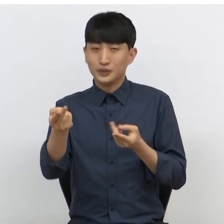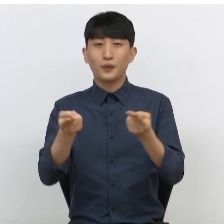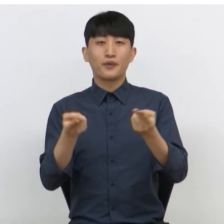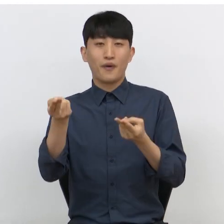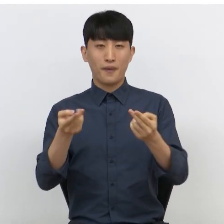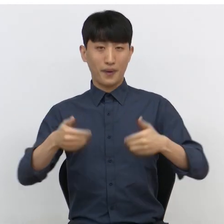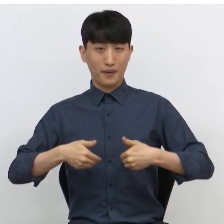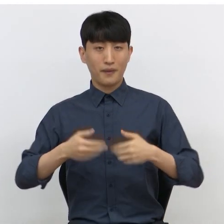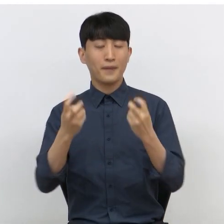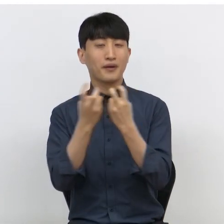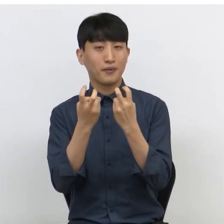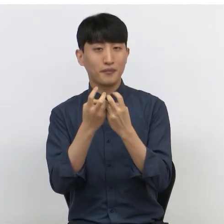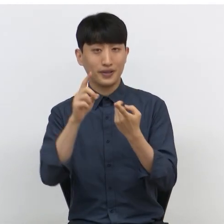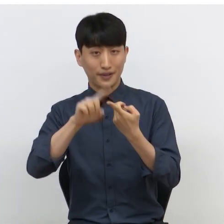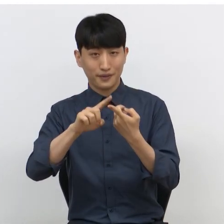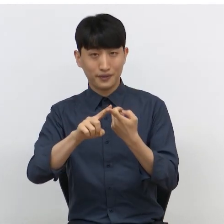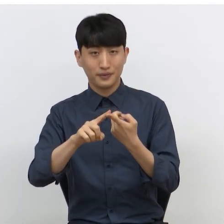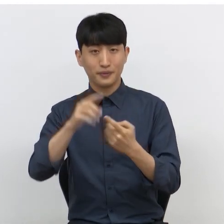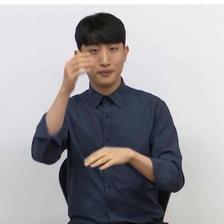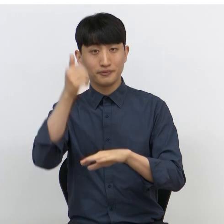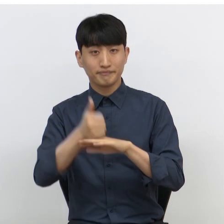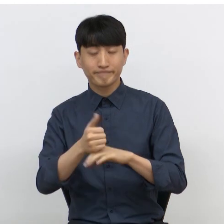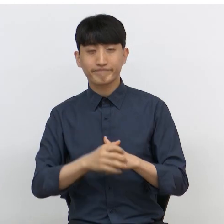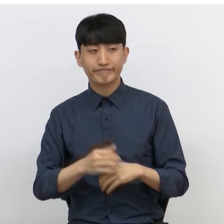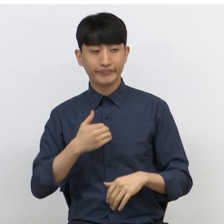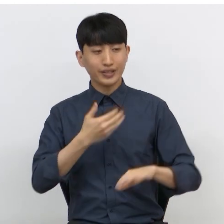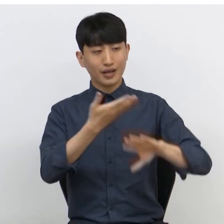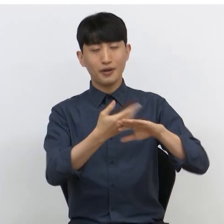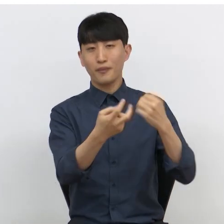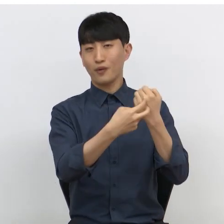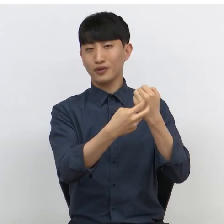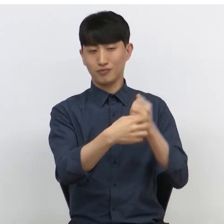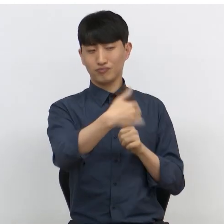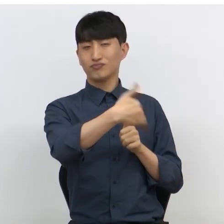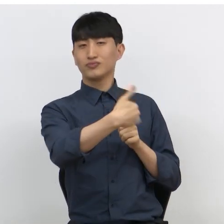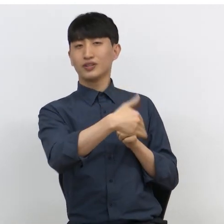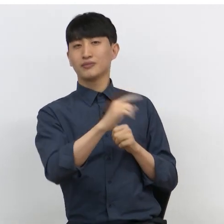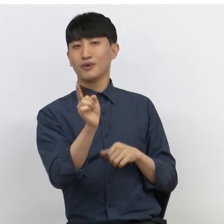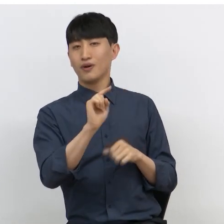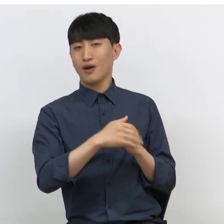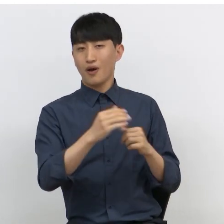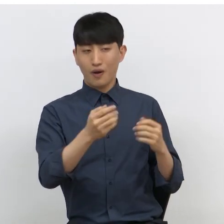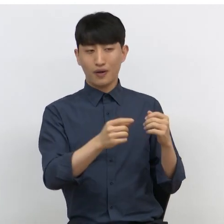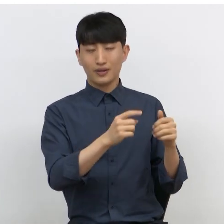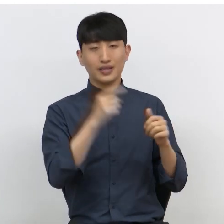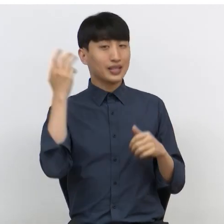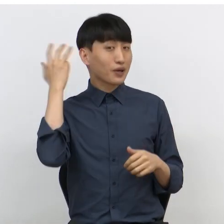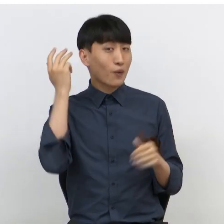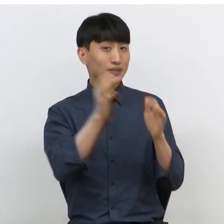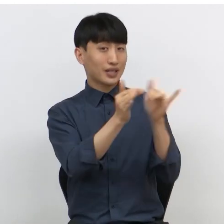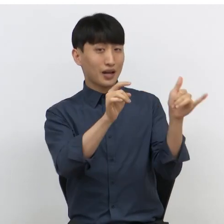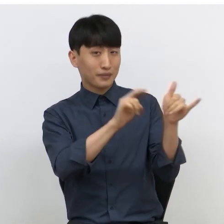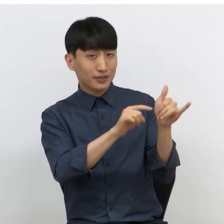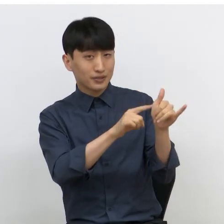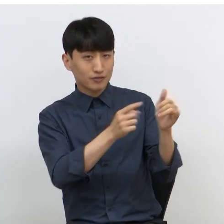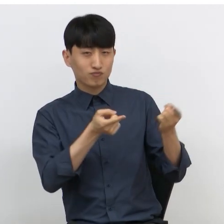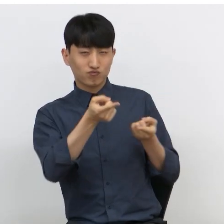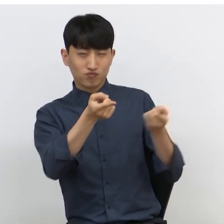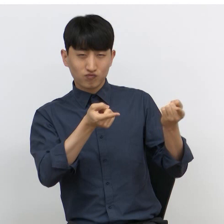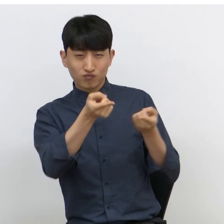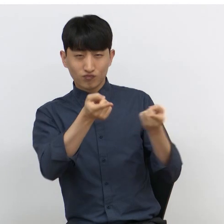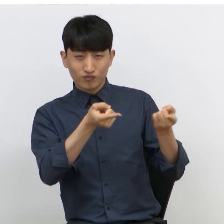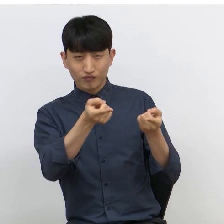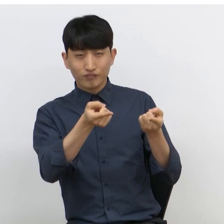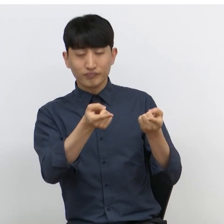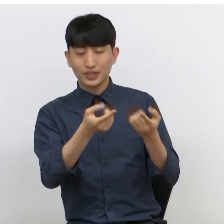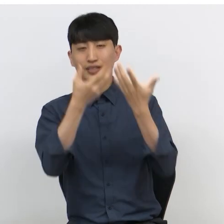매핑 실제, 그다음에 제가 타병원에서 저에게 의뢰된 그 환자들은 이제 제가 트러블 슈팅하는 그